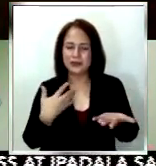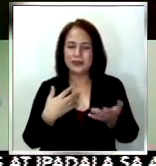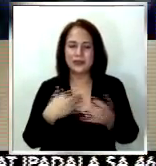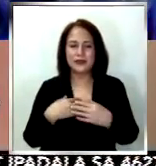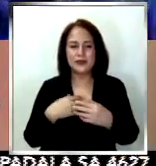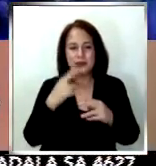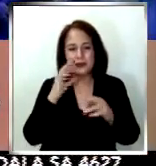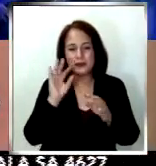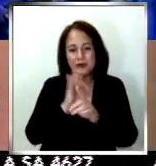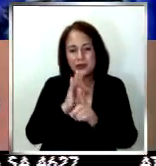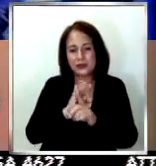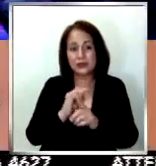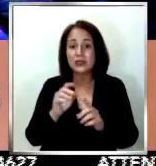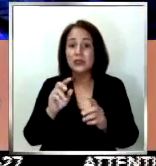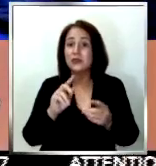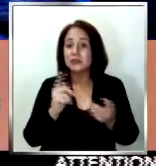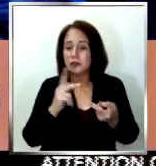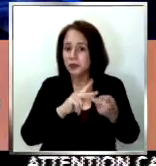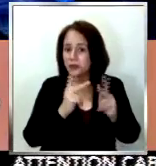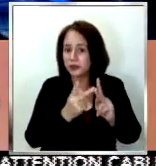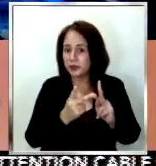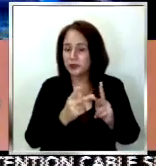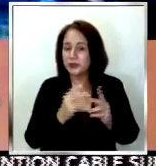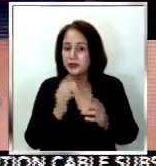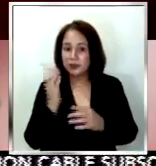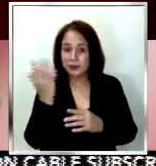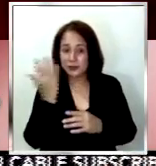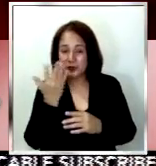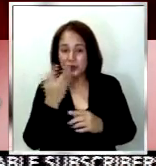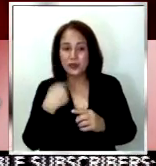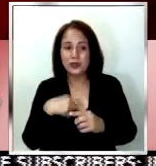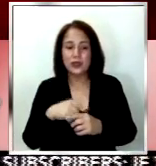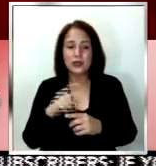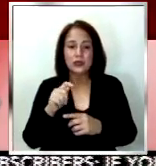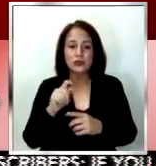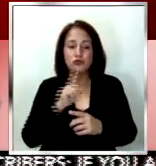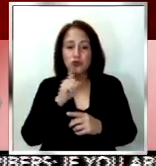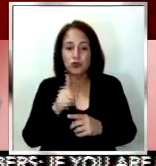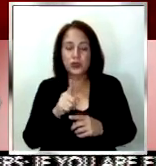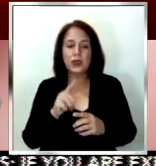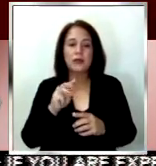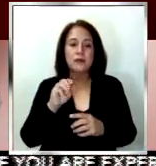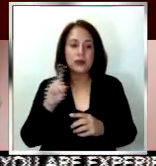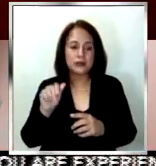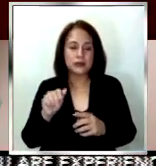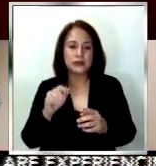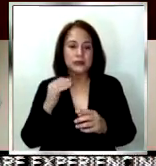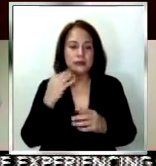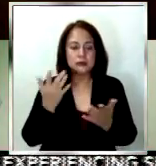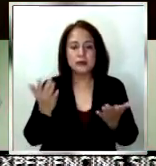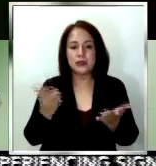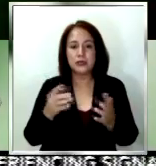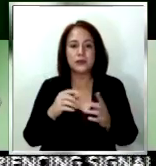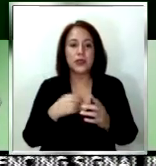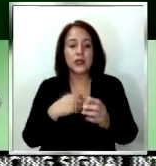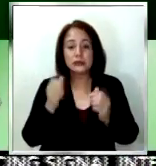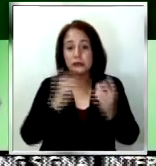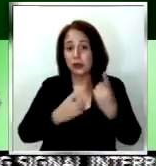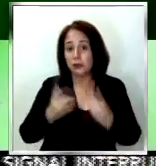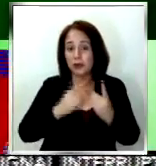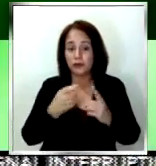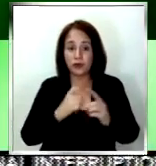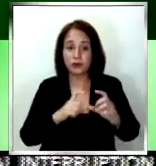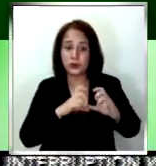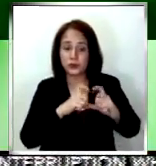ang dalawa on screen. Mapapanood sila sa truly, madly, deadly episode ng bagong Kapuso drama series na I Can See